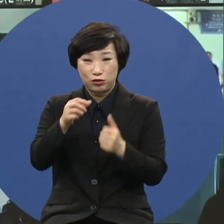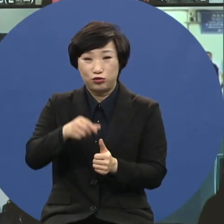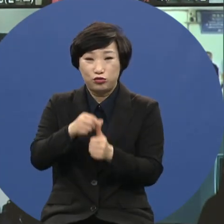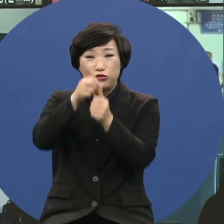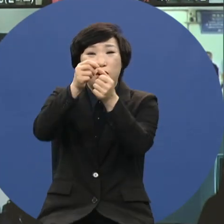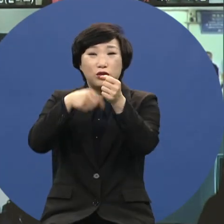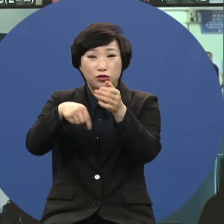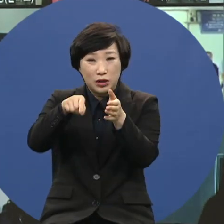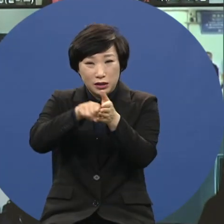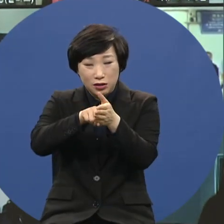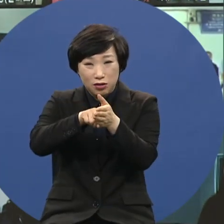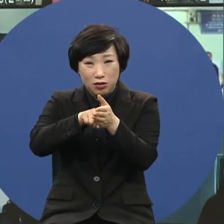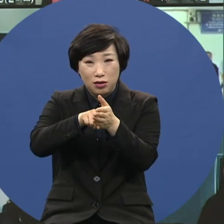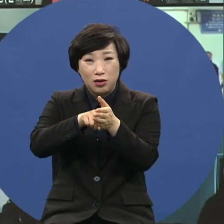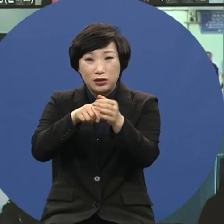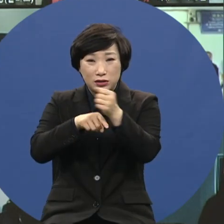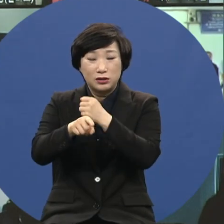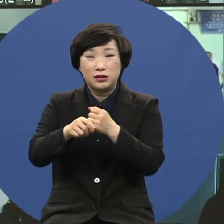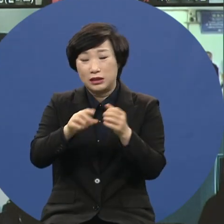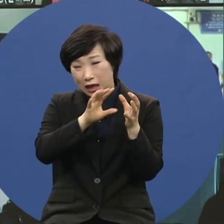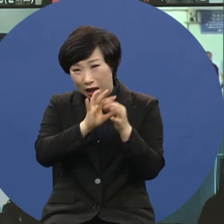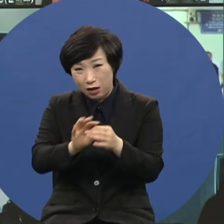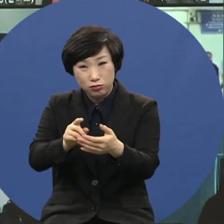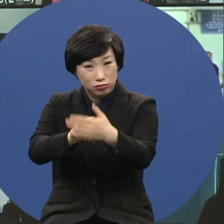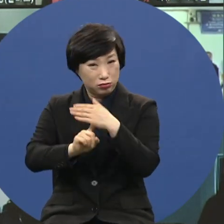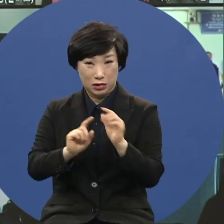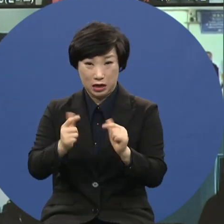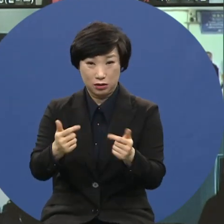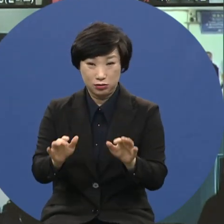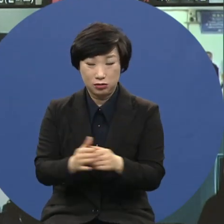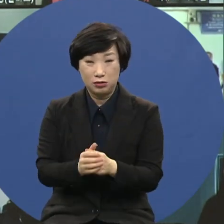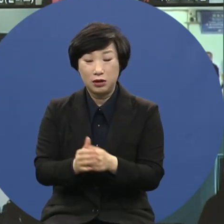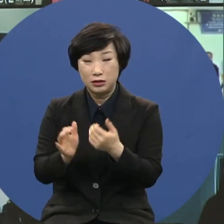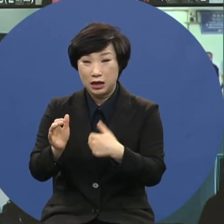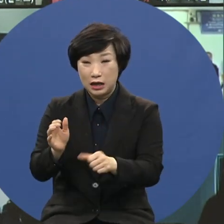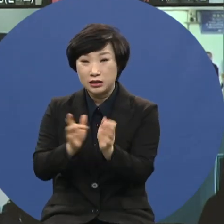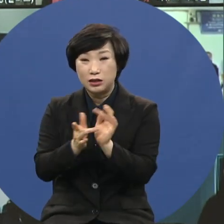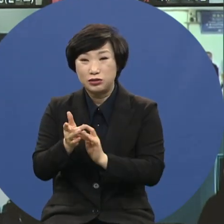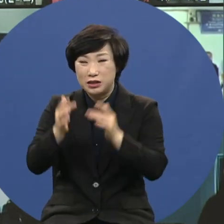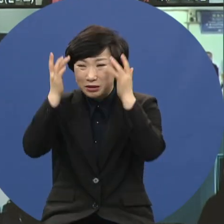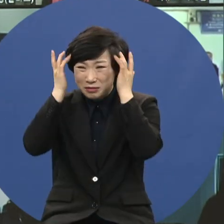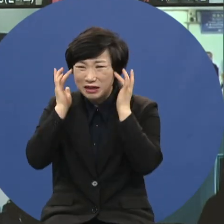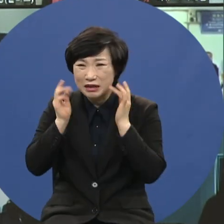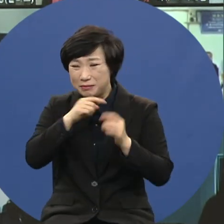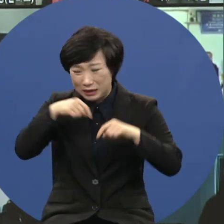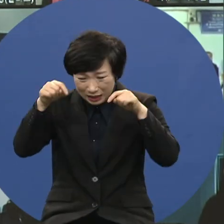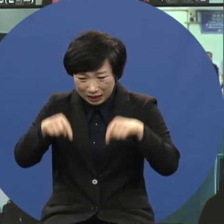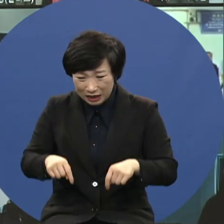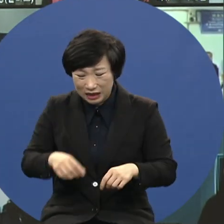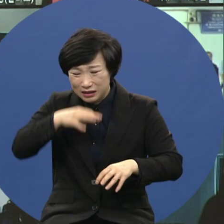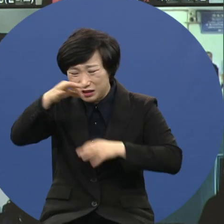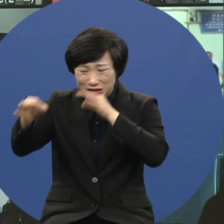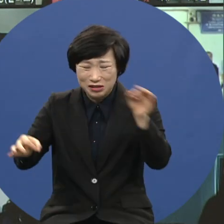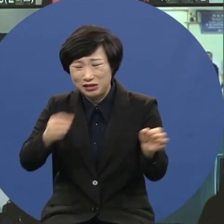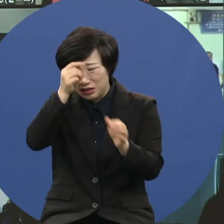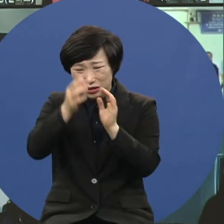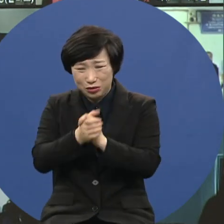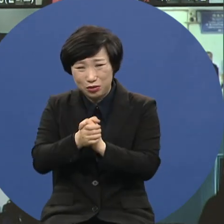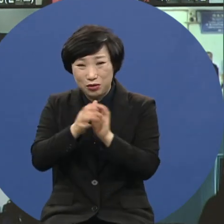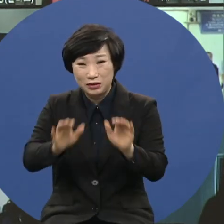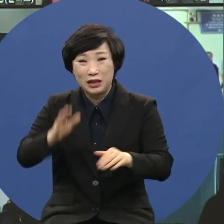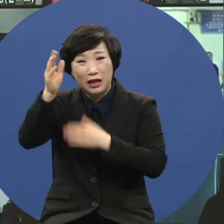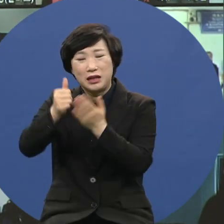구원하시겠다고 뜻을 굽히지 않아. 아들의 정말로 피땀 흘리는 절규 속에서도 뿌리치며 뜻을